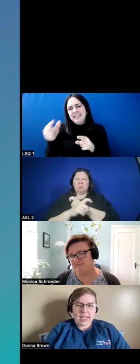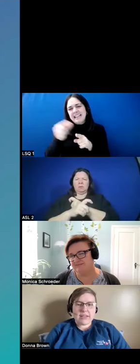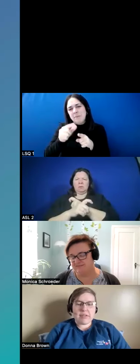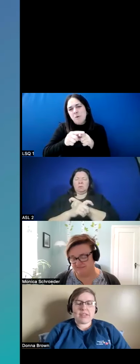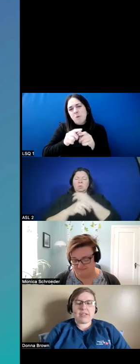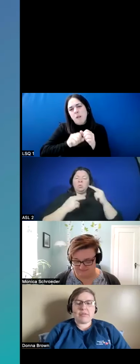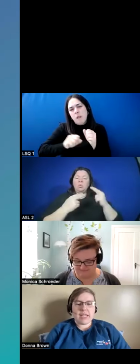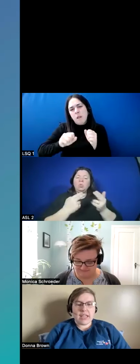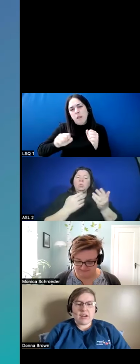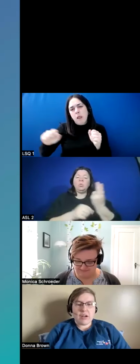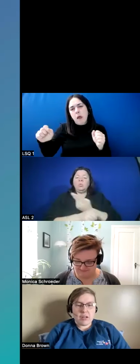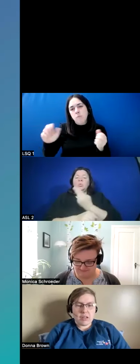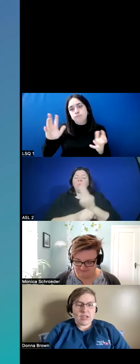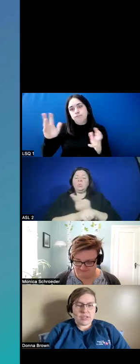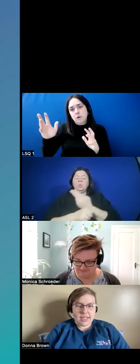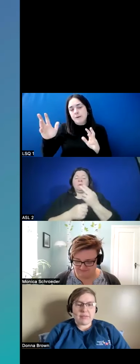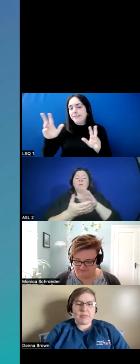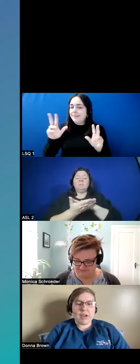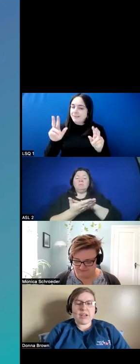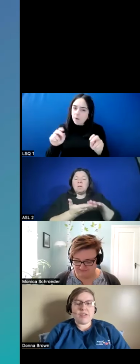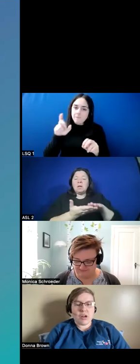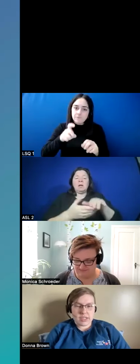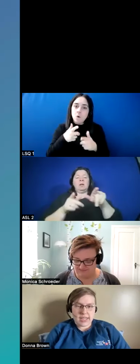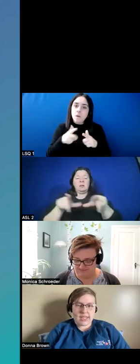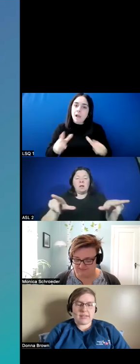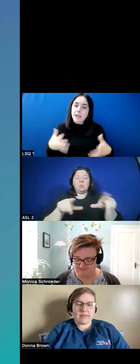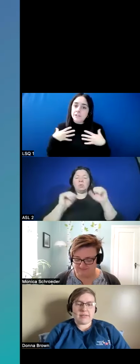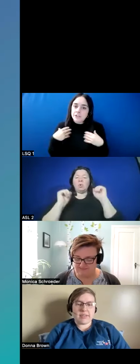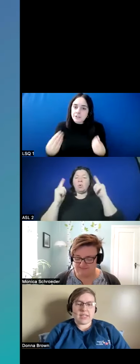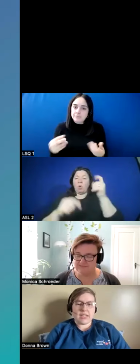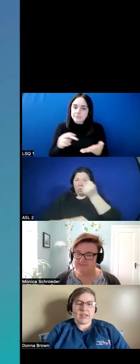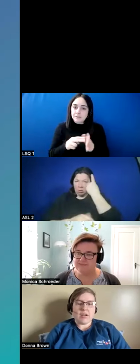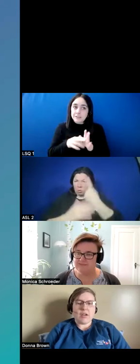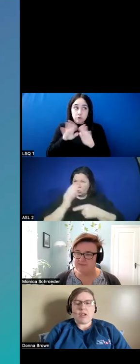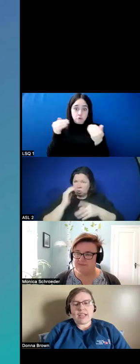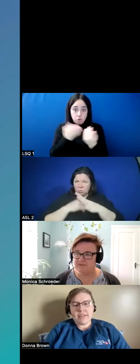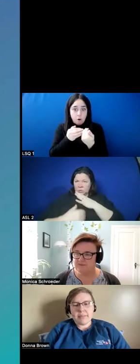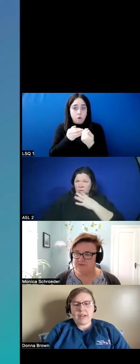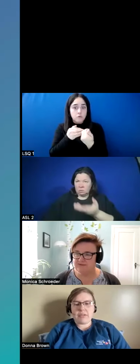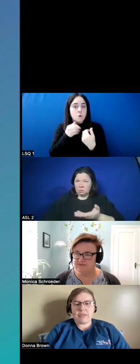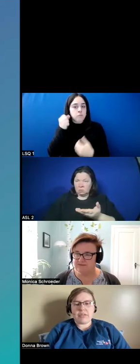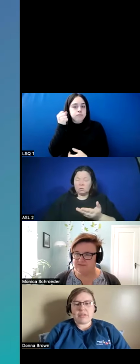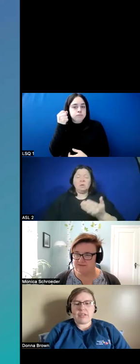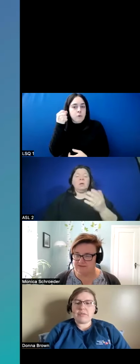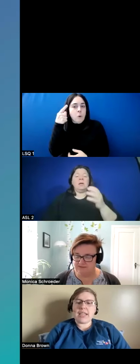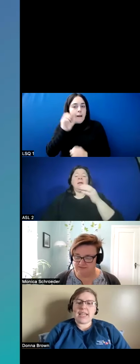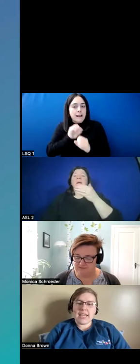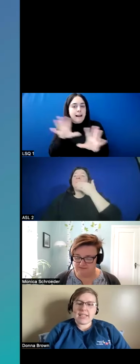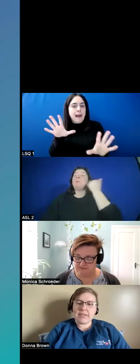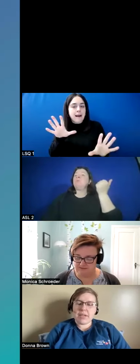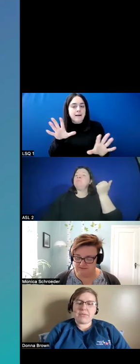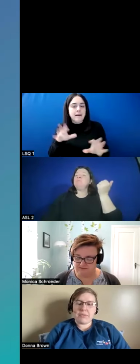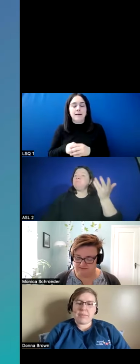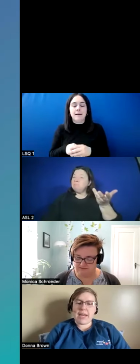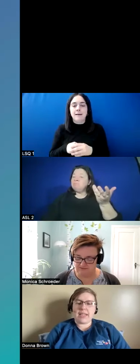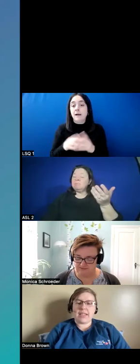compliquées. Utilisez un langage simple pour qu'on puisse tous comprendre ce que vous dites. Et même